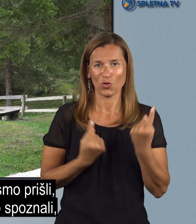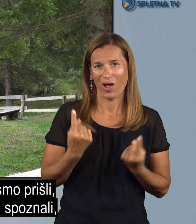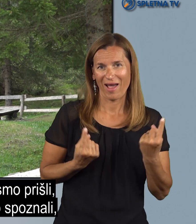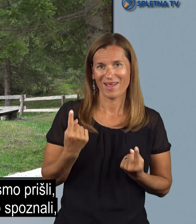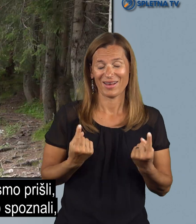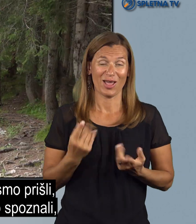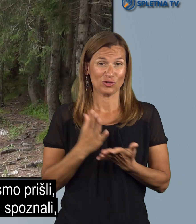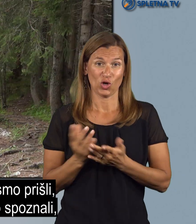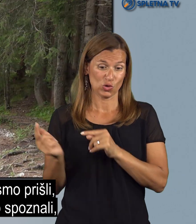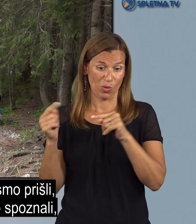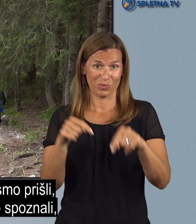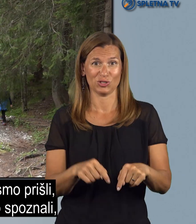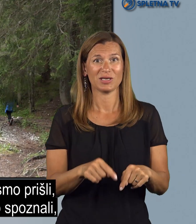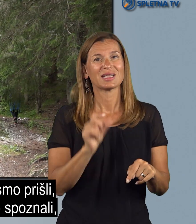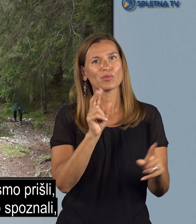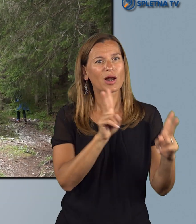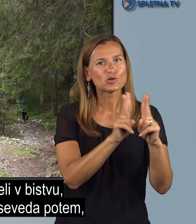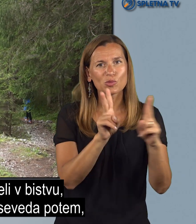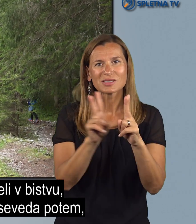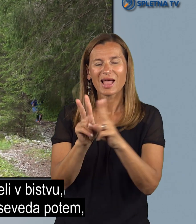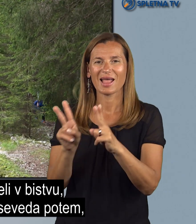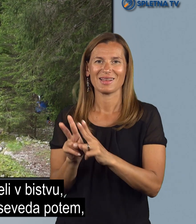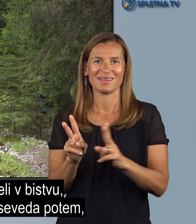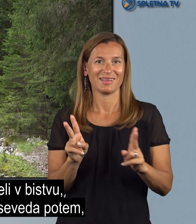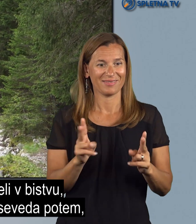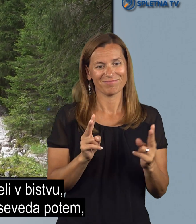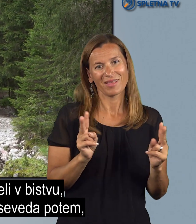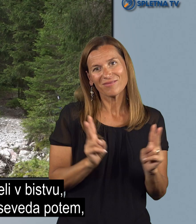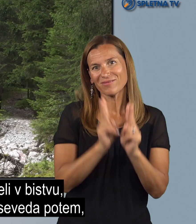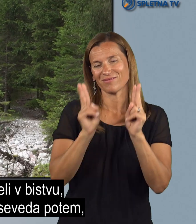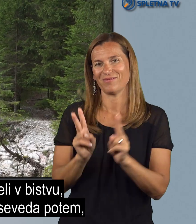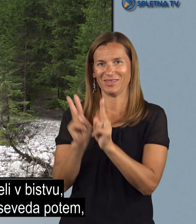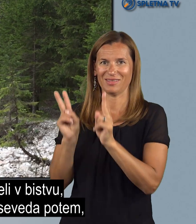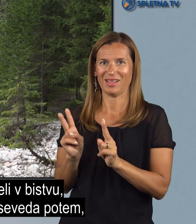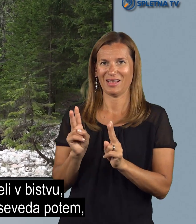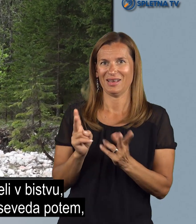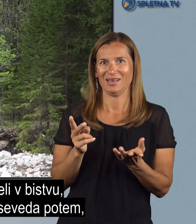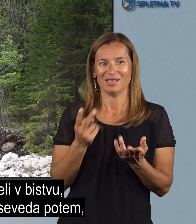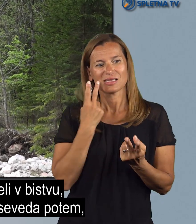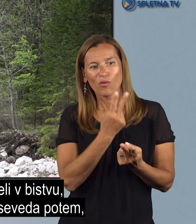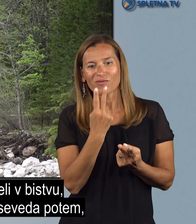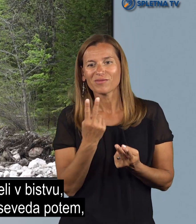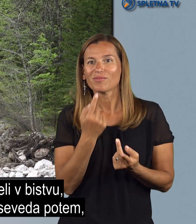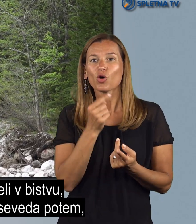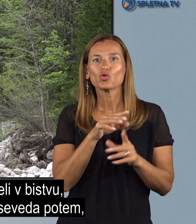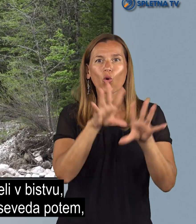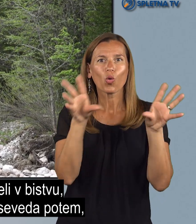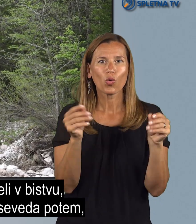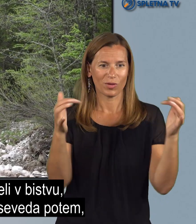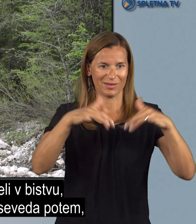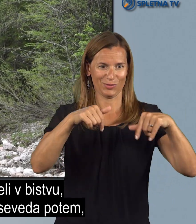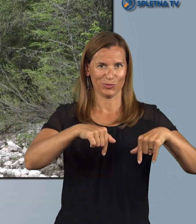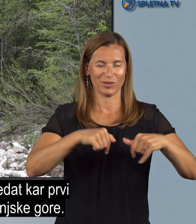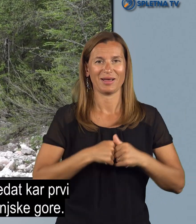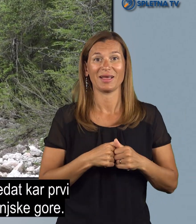bistvu že, ko smo prišli, da smo se malo spoznali, malo videli, v bistvu, kdo vse bo tukaj. In